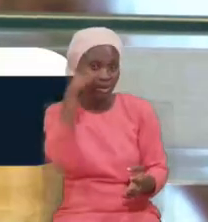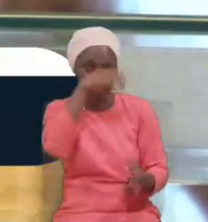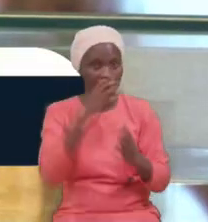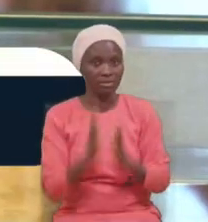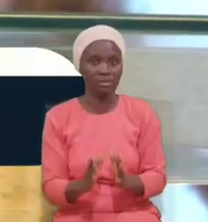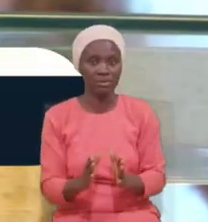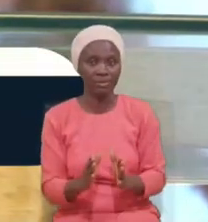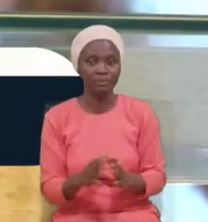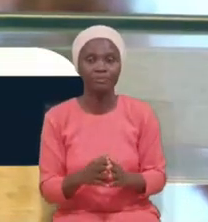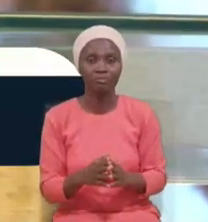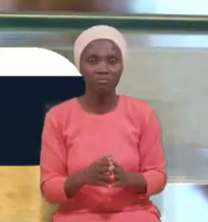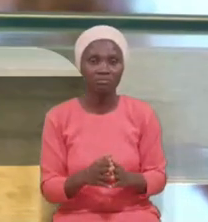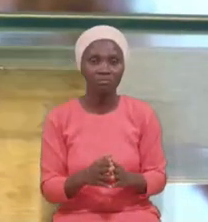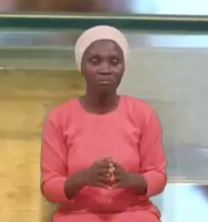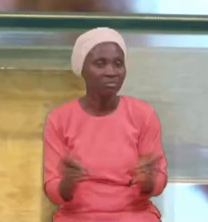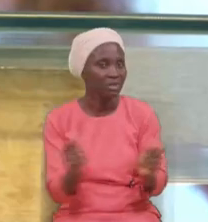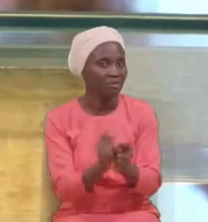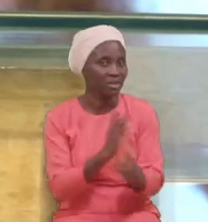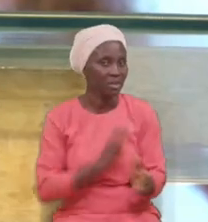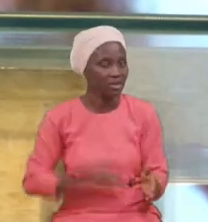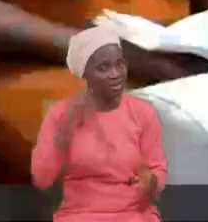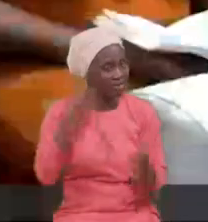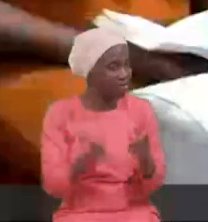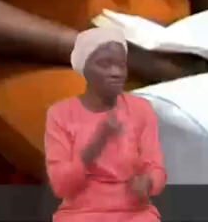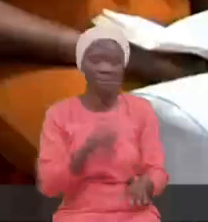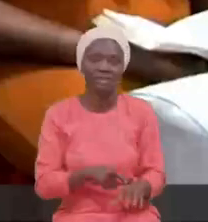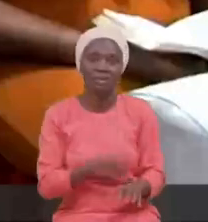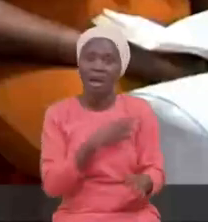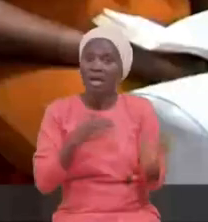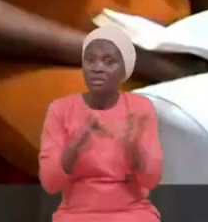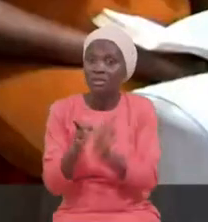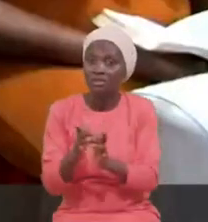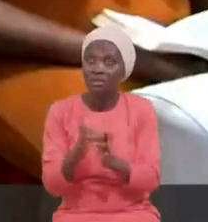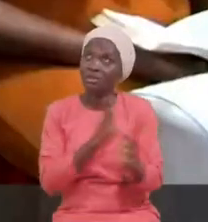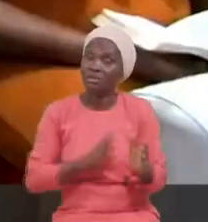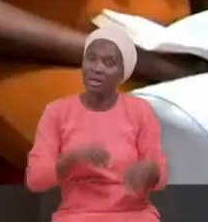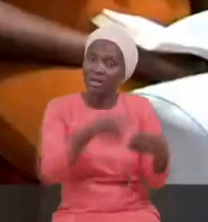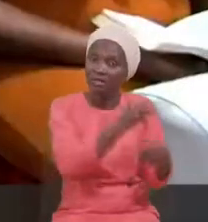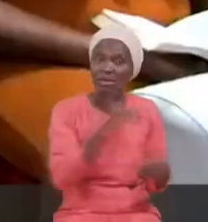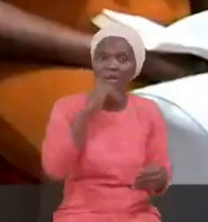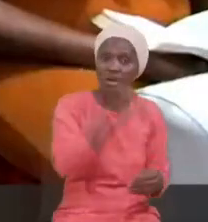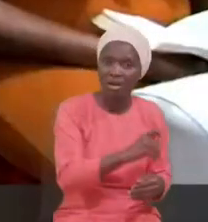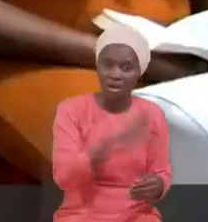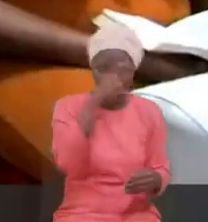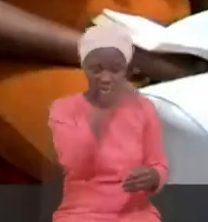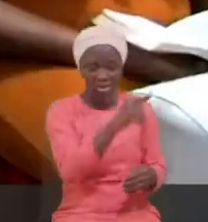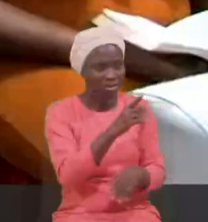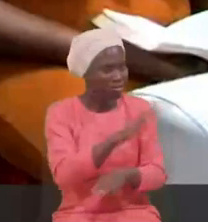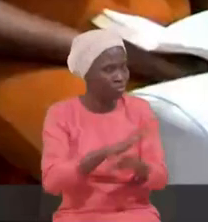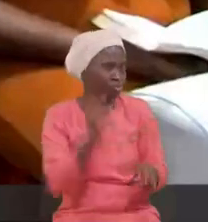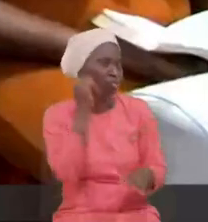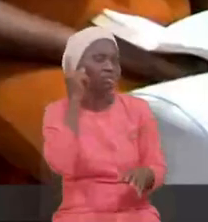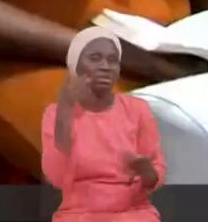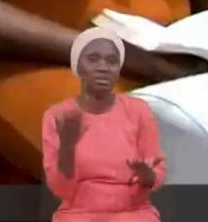étranger à Christ. Oui, il rencontrait Christ pour la première fois. Et Jésus lui a donné un commandement qu'il ne pouvait